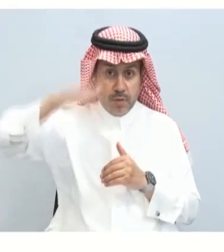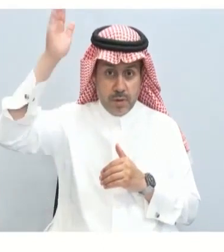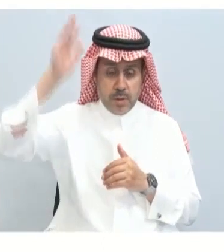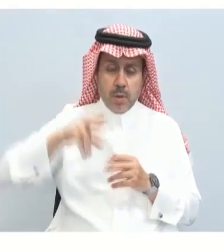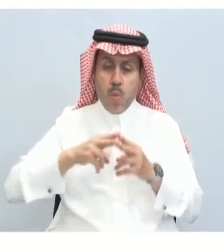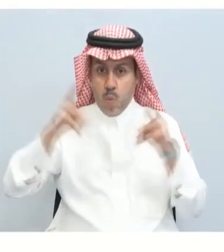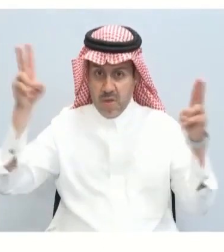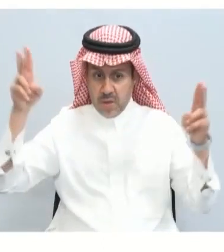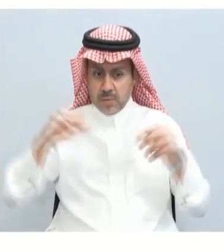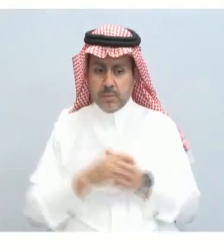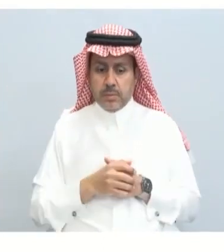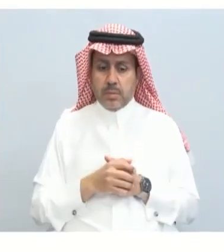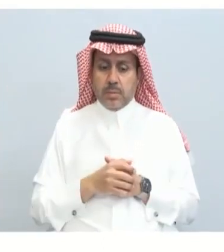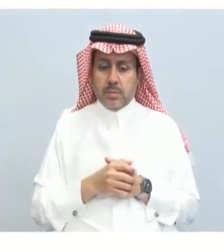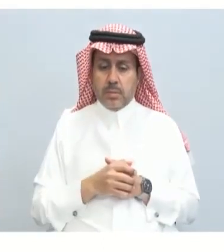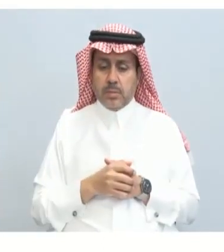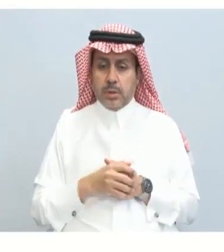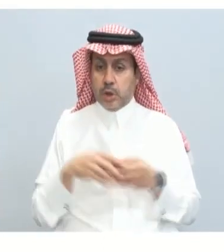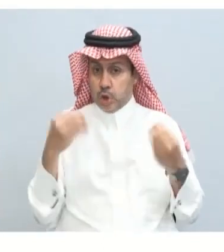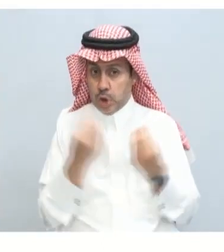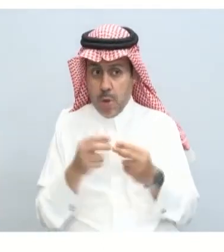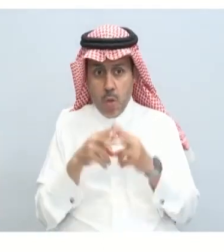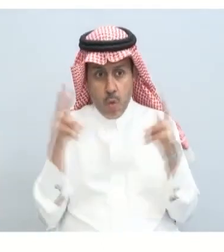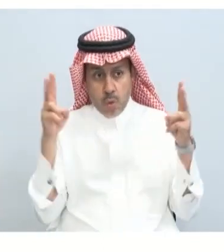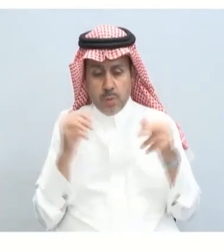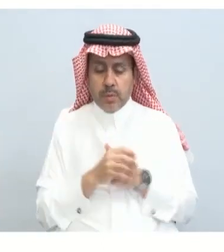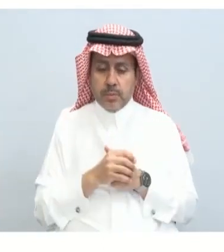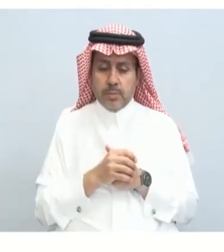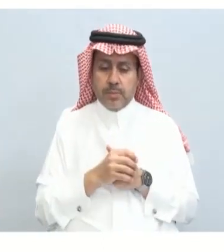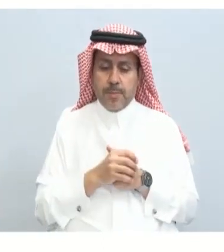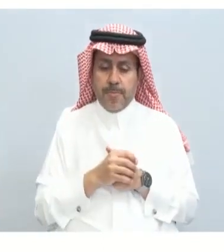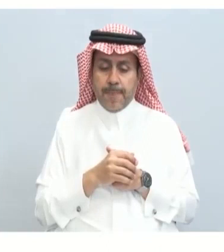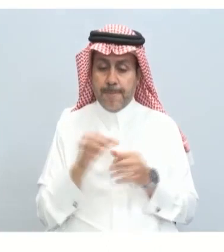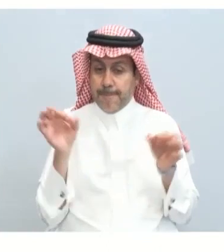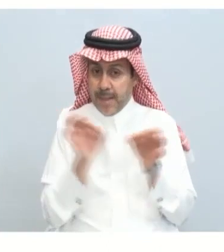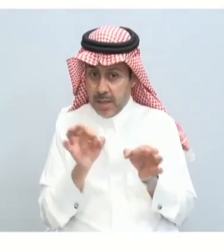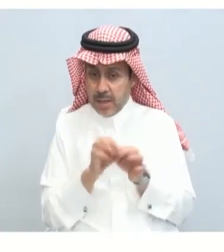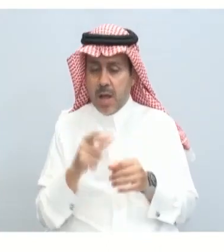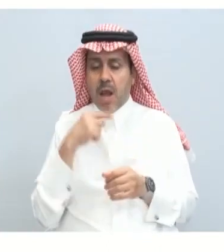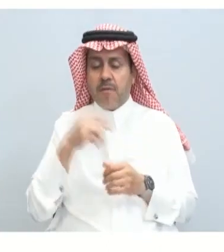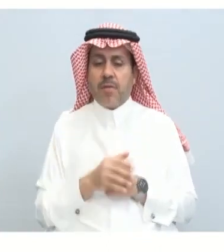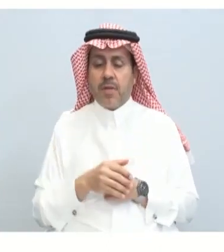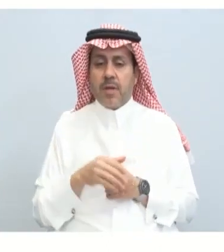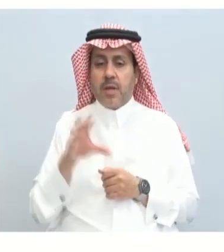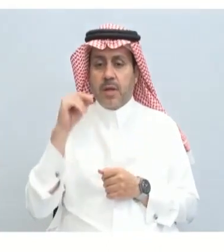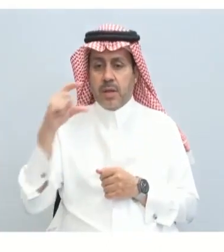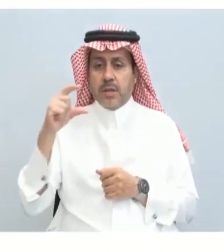الواضحين بجامع الظهور والوضوح ثم حذف المشبه القرينه اللفظيه هي كلمه هديناه